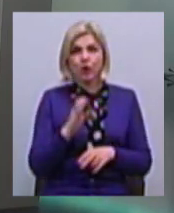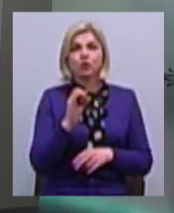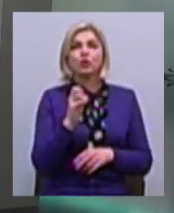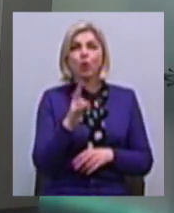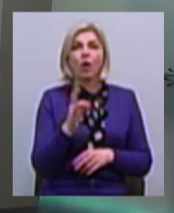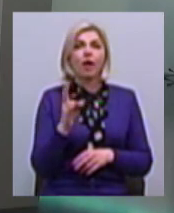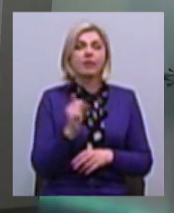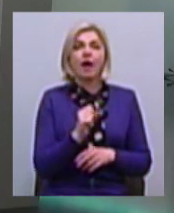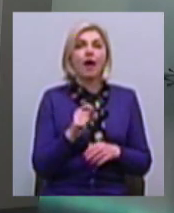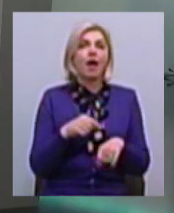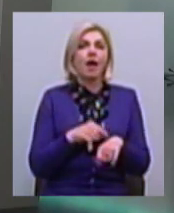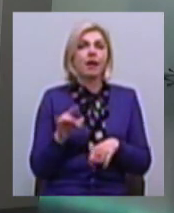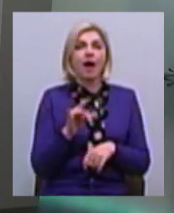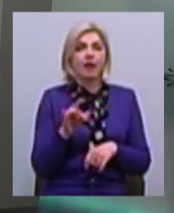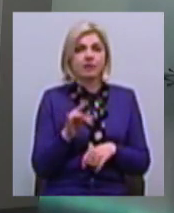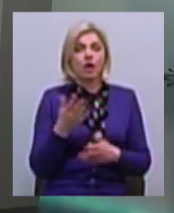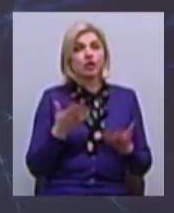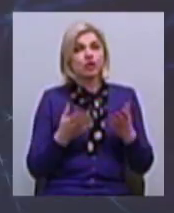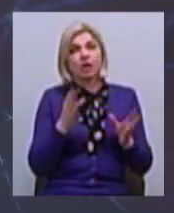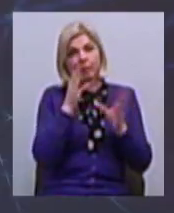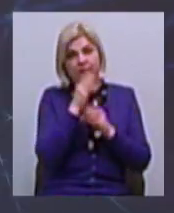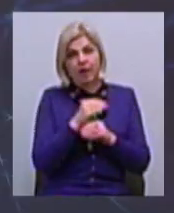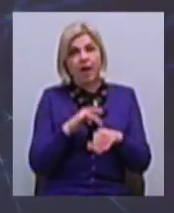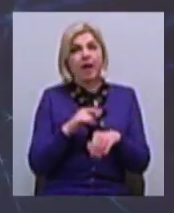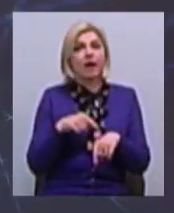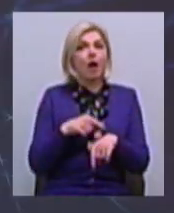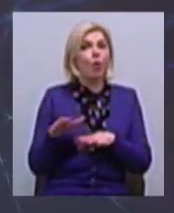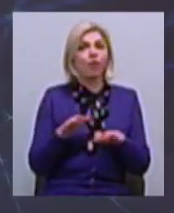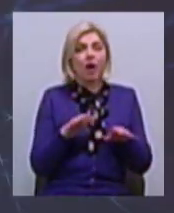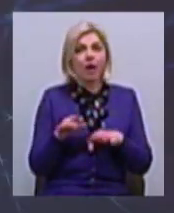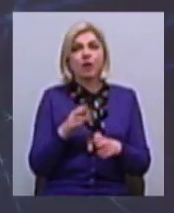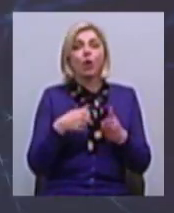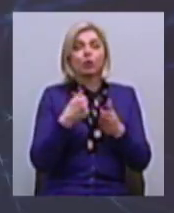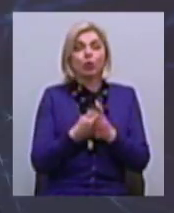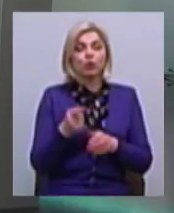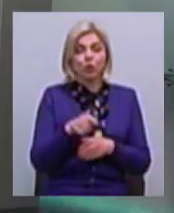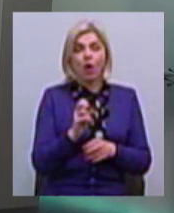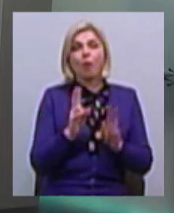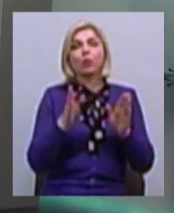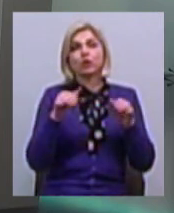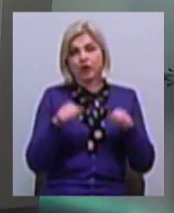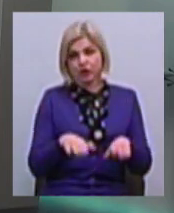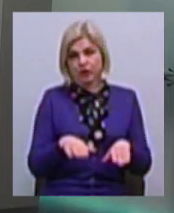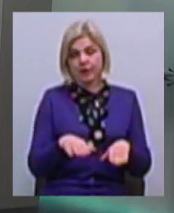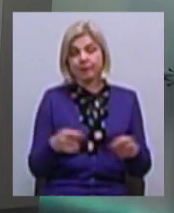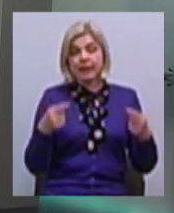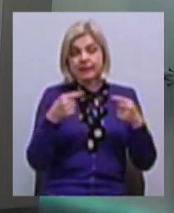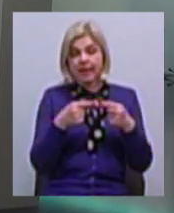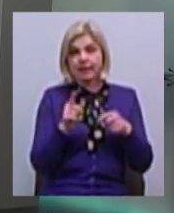до кого ви звернулися, чи встигнуть вони відреагувати до того, як буде прийнято рішення? Згідно з